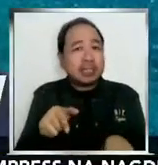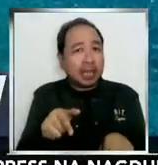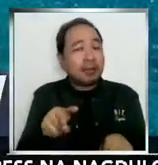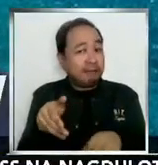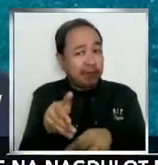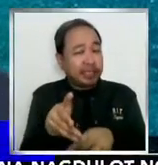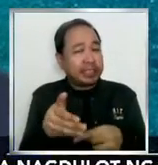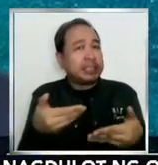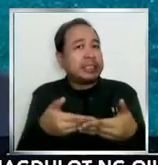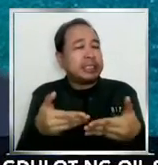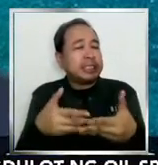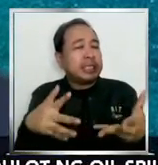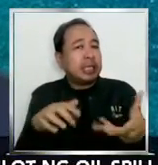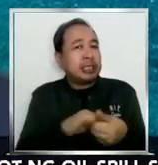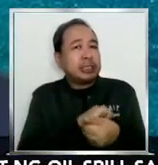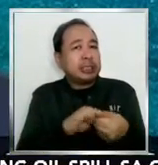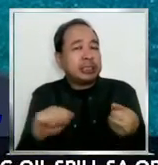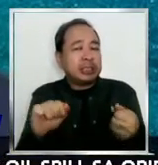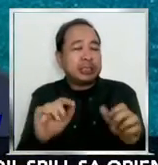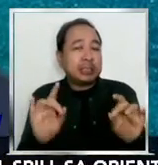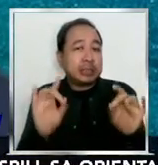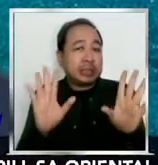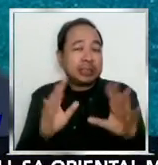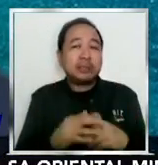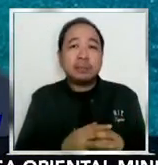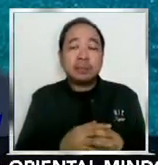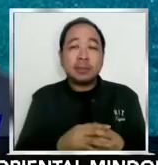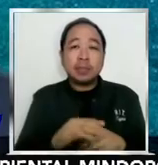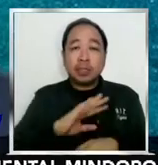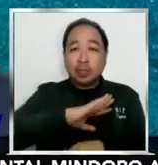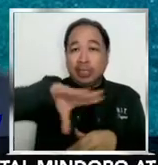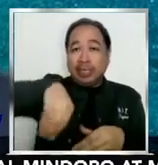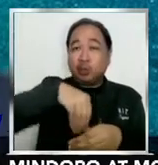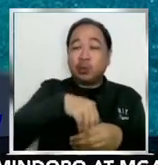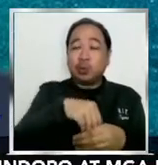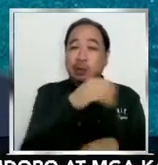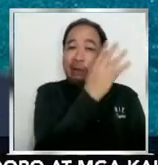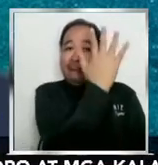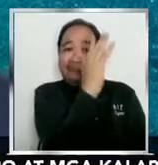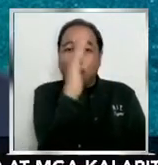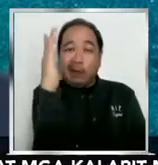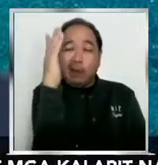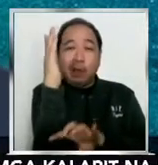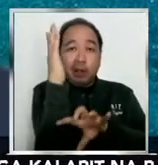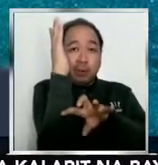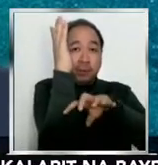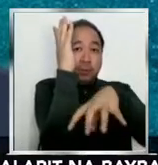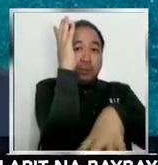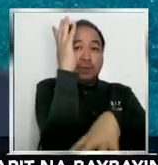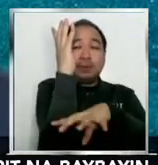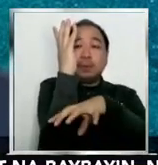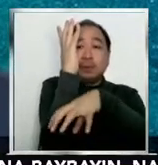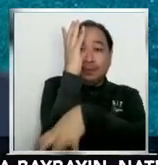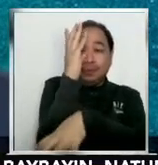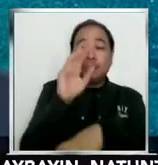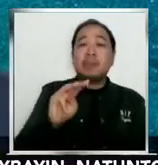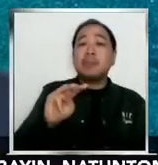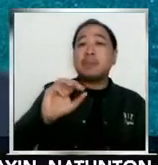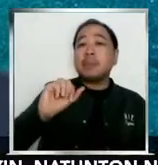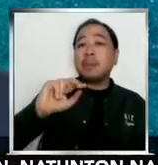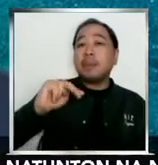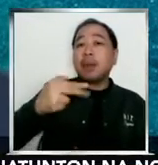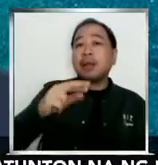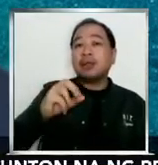Also includes mangrove forests, sea grass beds, and world-famous coral reefs. In these coral reefs, you